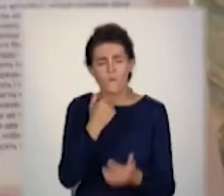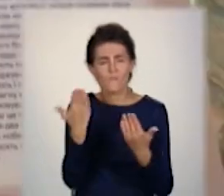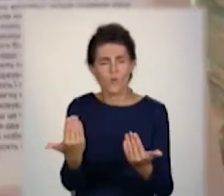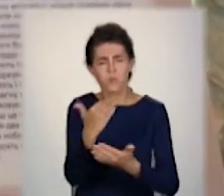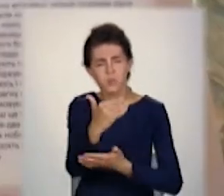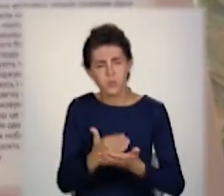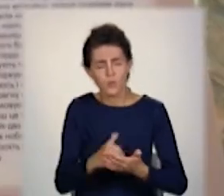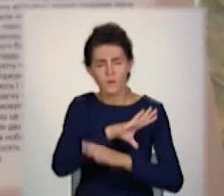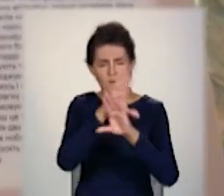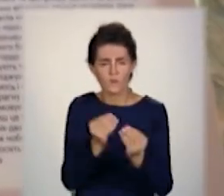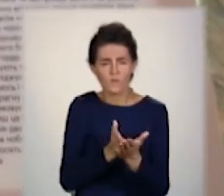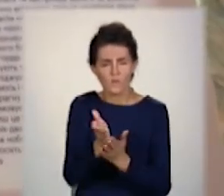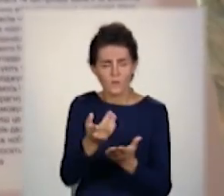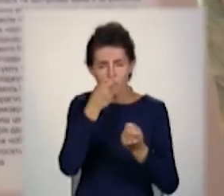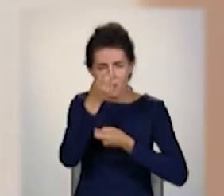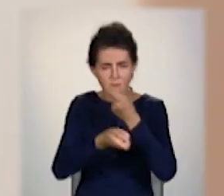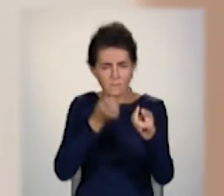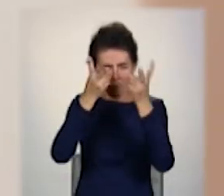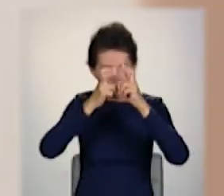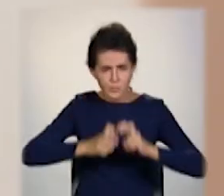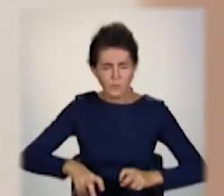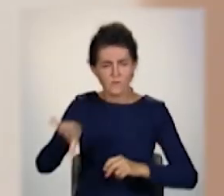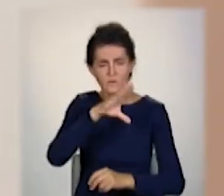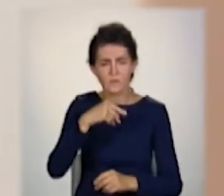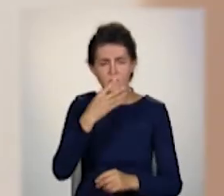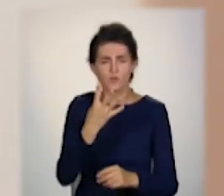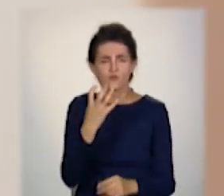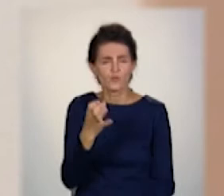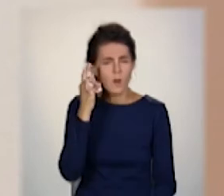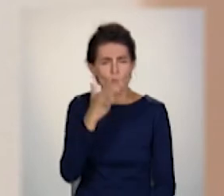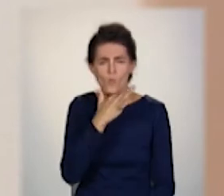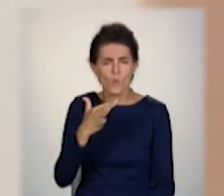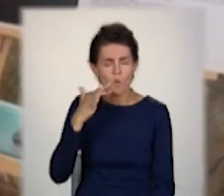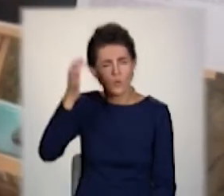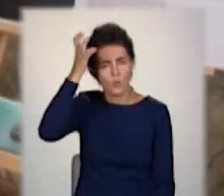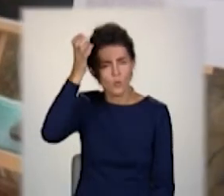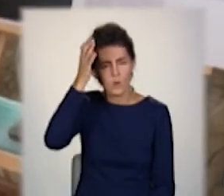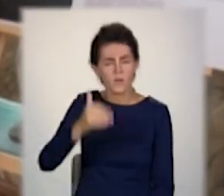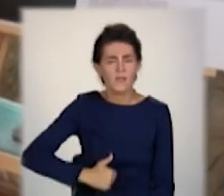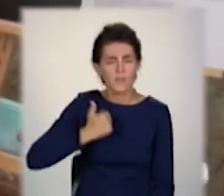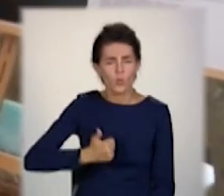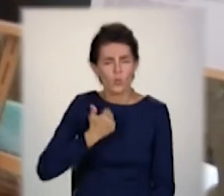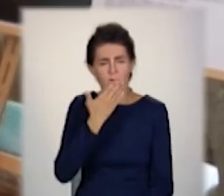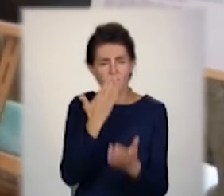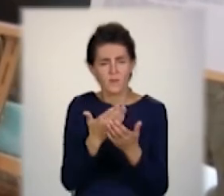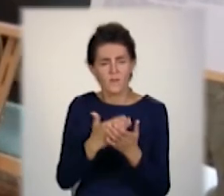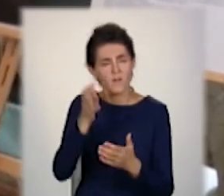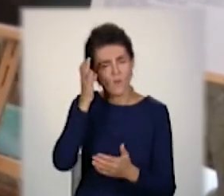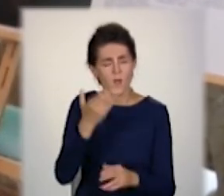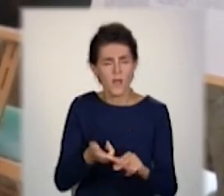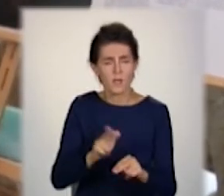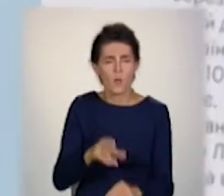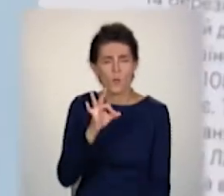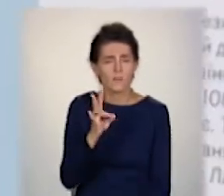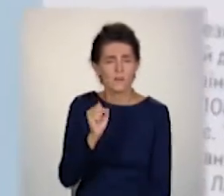метод діагностики та розв'язання задачі, над якою бились 400 років. Усе це – здобутки героїнь виставки «Наука – це вона».